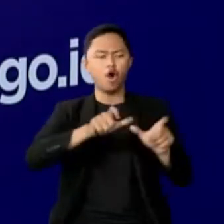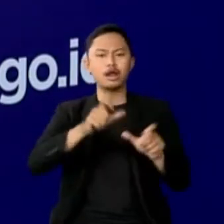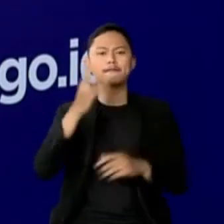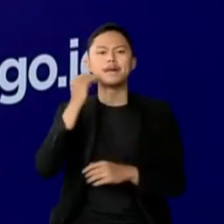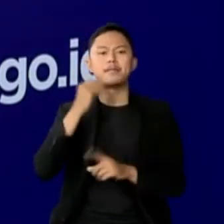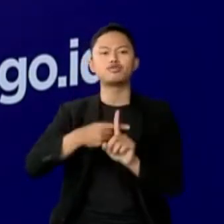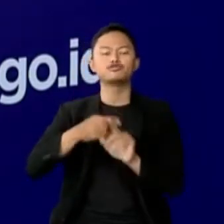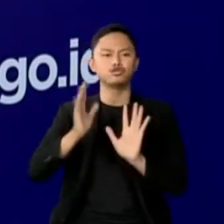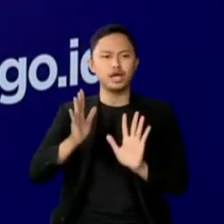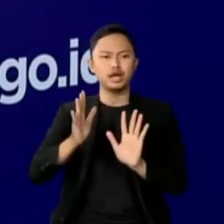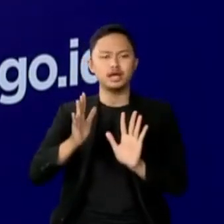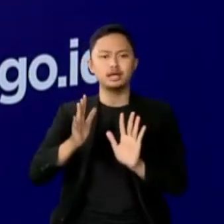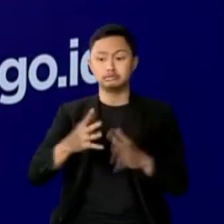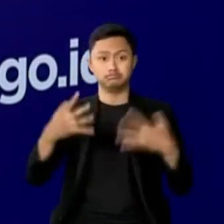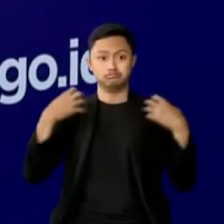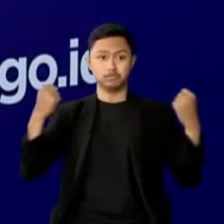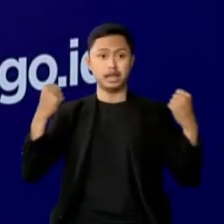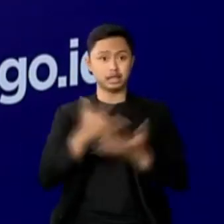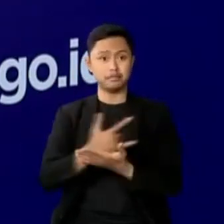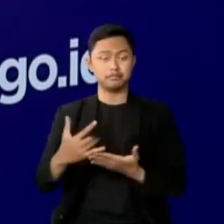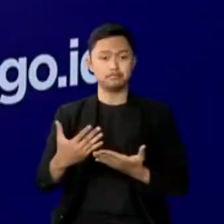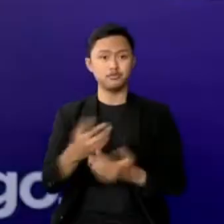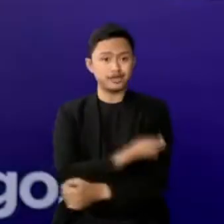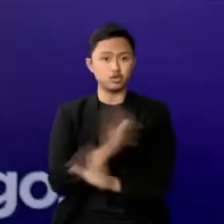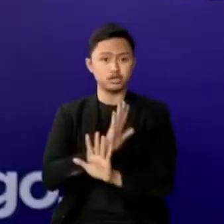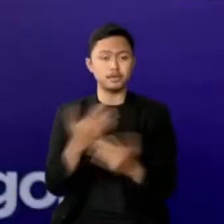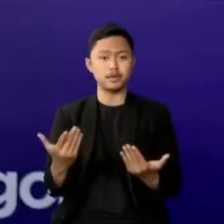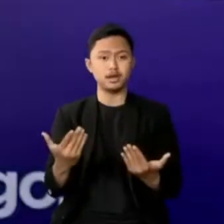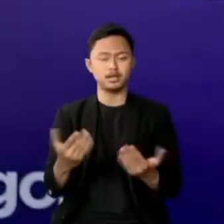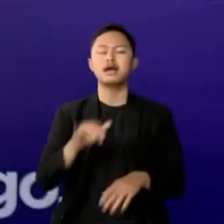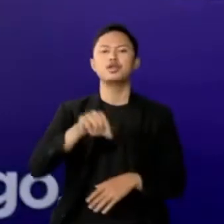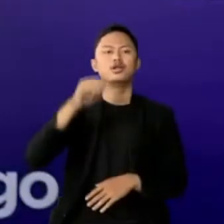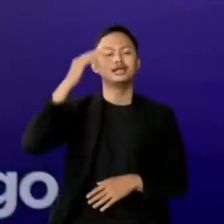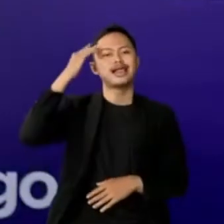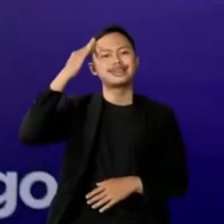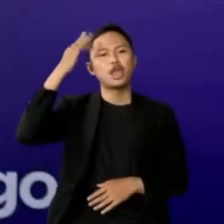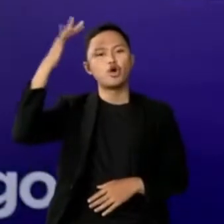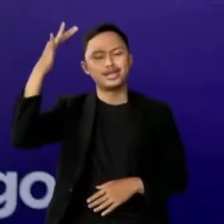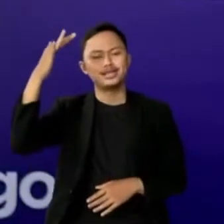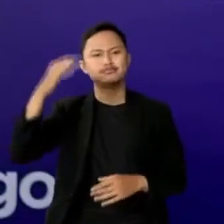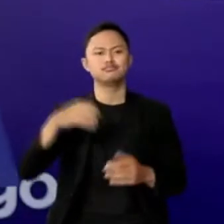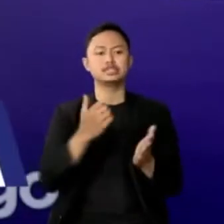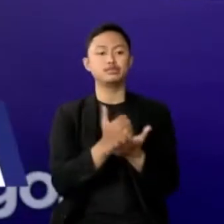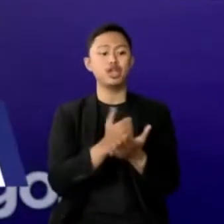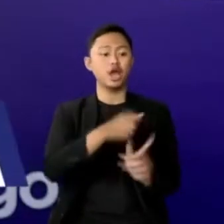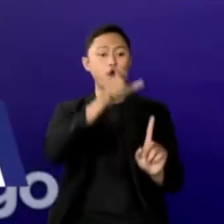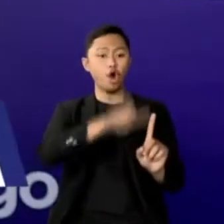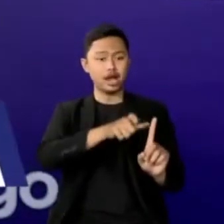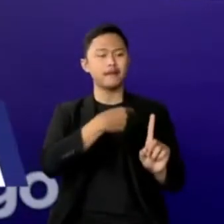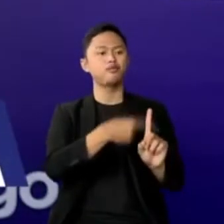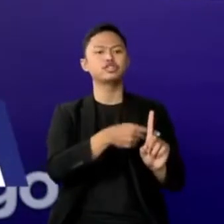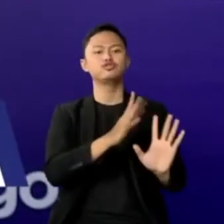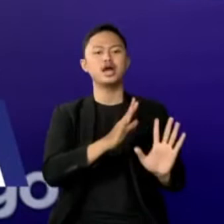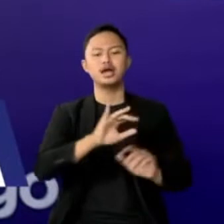sudah pernah kena Prof secara teori memang begitu orang yang sudah pernah terkena maka dia Timbul antibodi